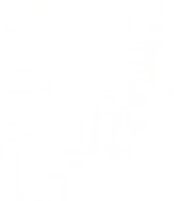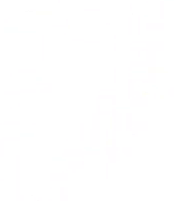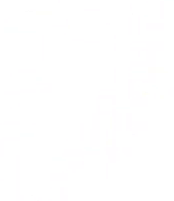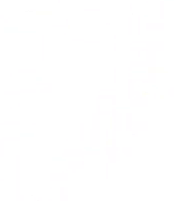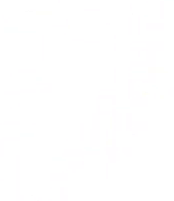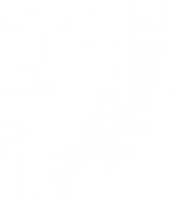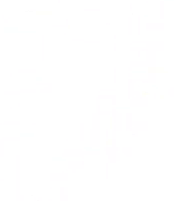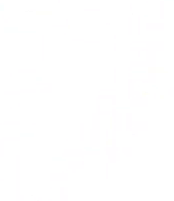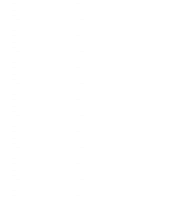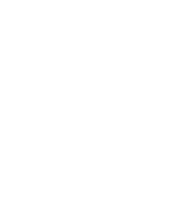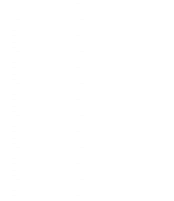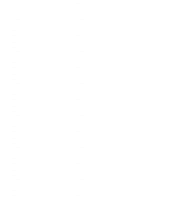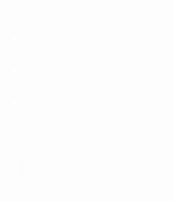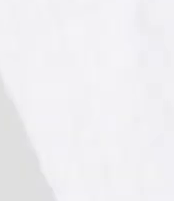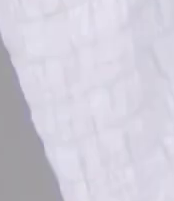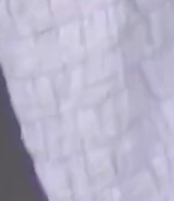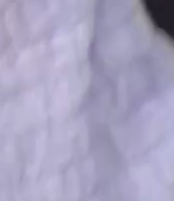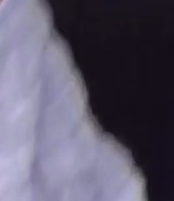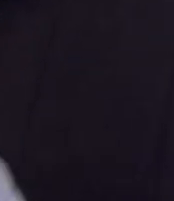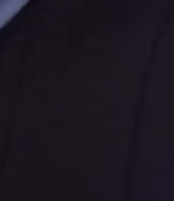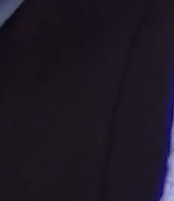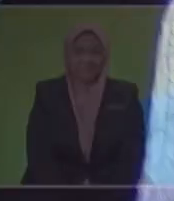TV KPM.